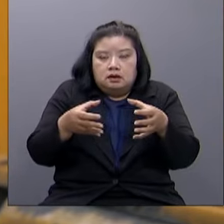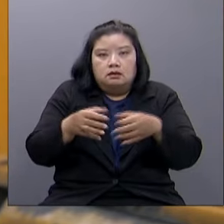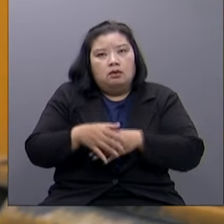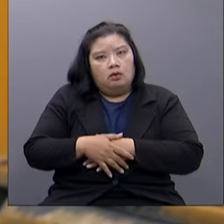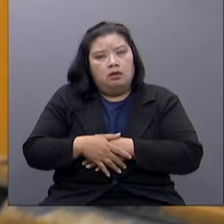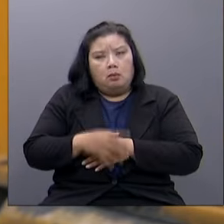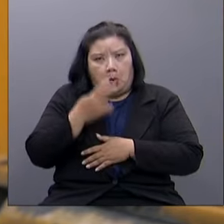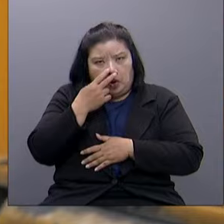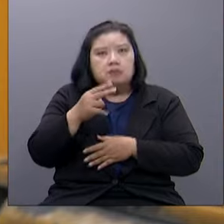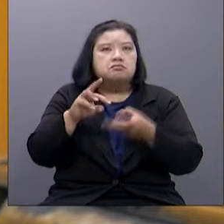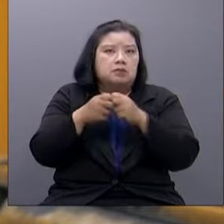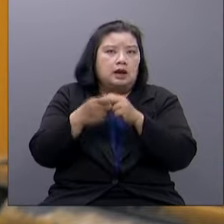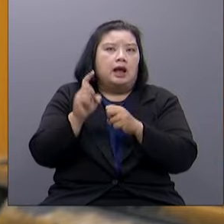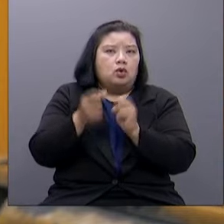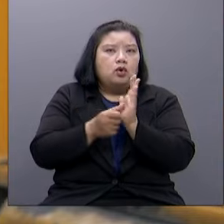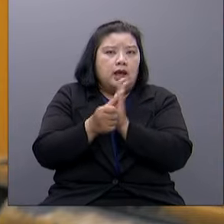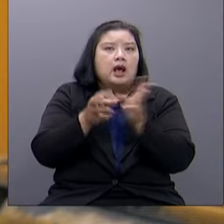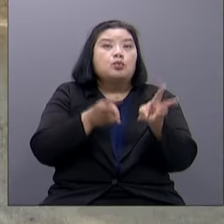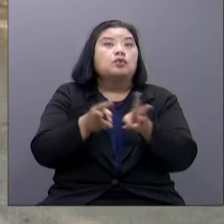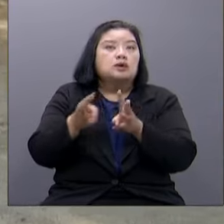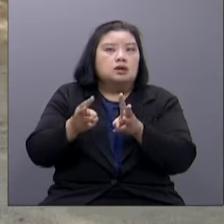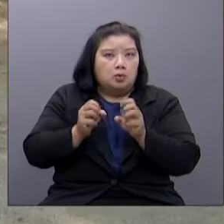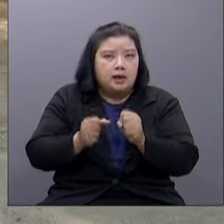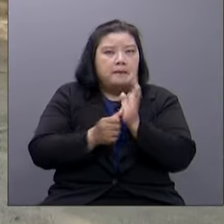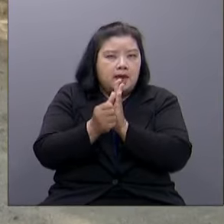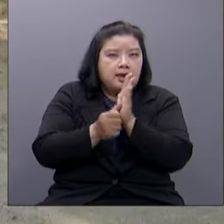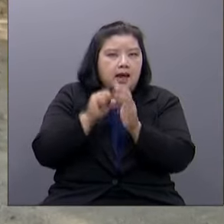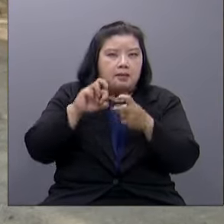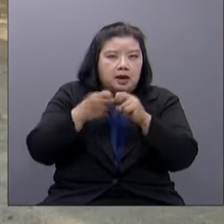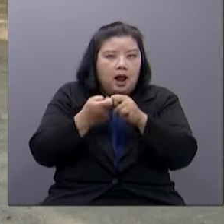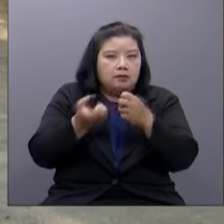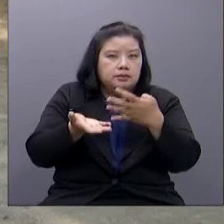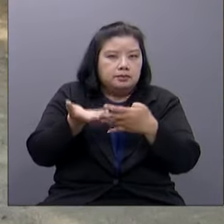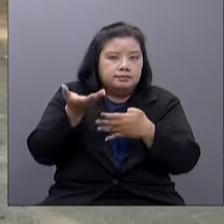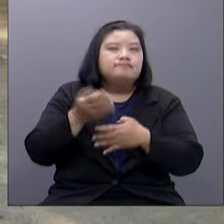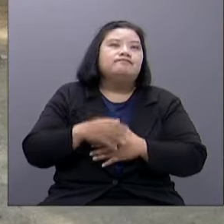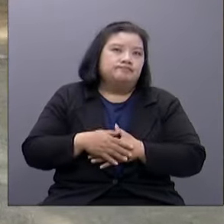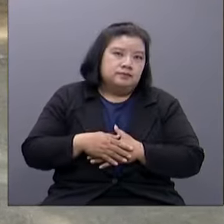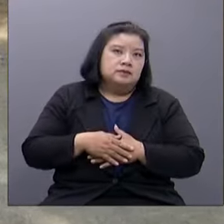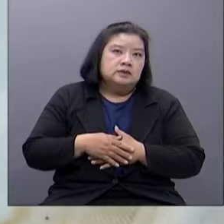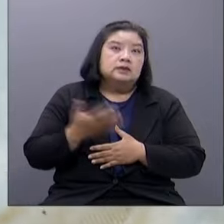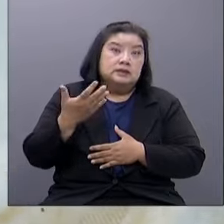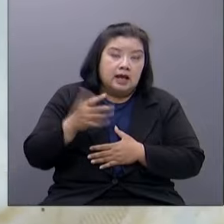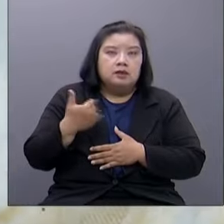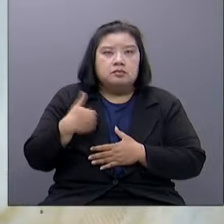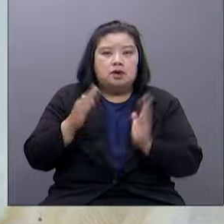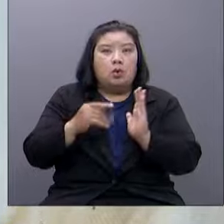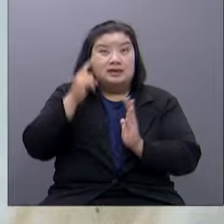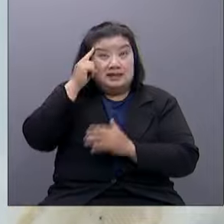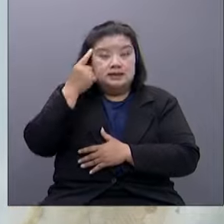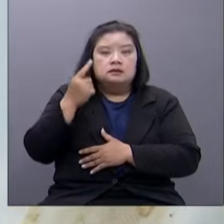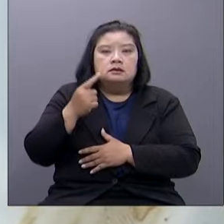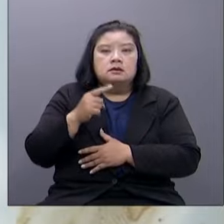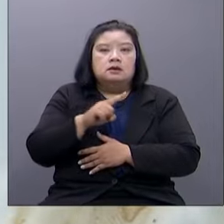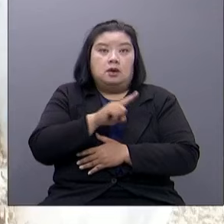อะไรที่จะต้องบริหารจัดการที่เข้มข้นขึ้นอีกแล้วก็การที่มีผู้ที่ริเริ่มเป็นภาคผู้ประกอบ